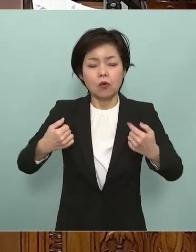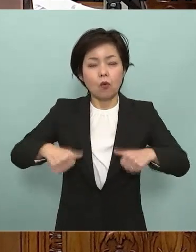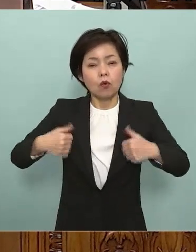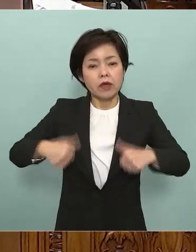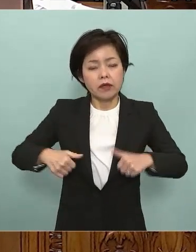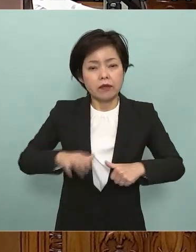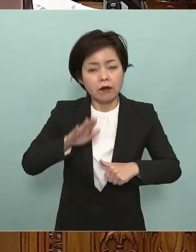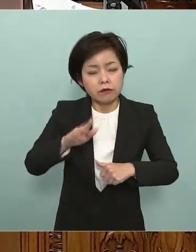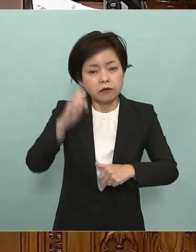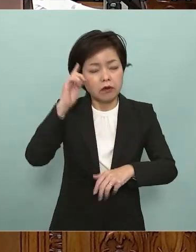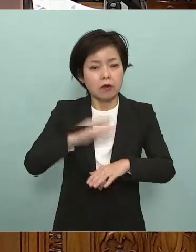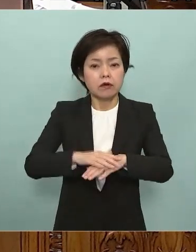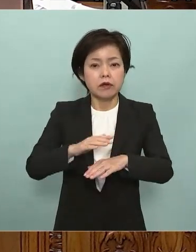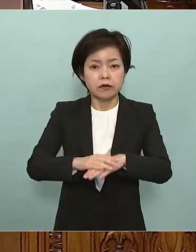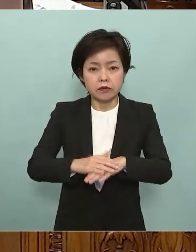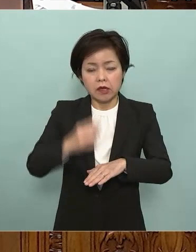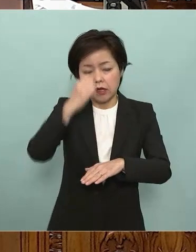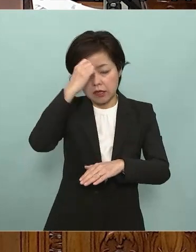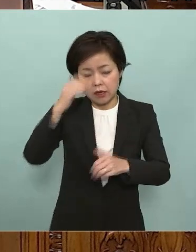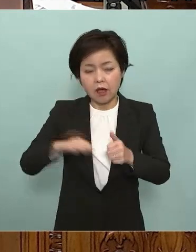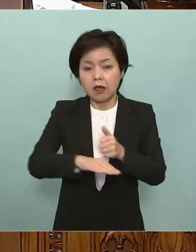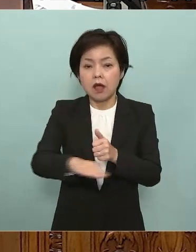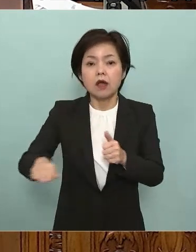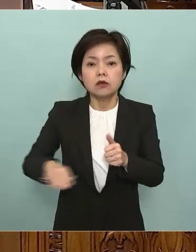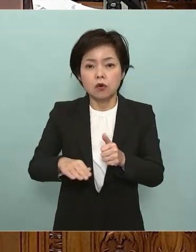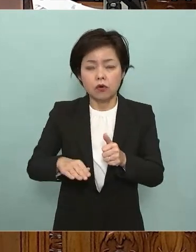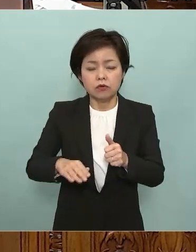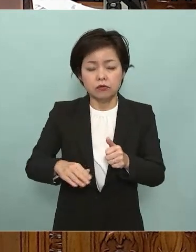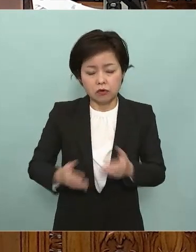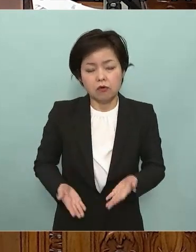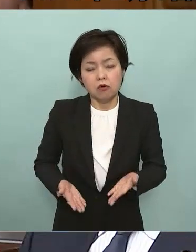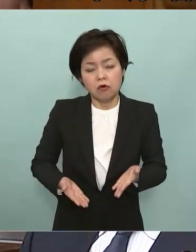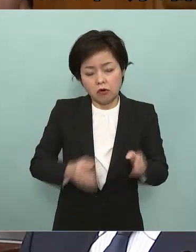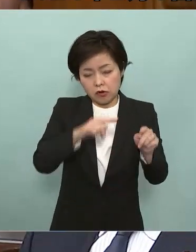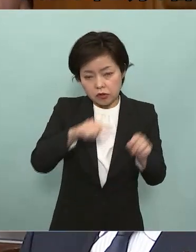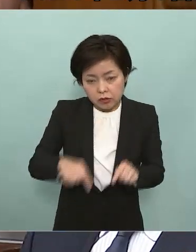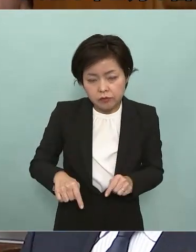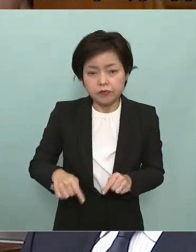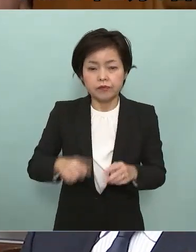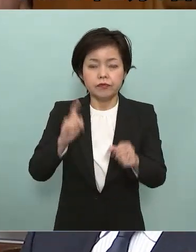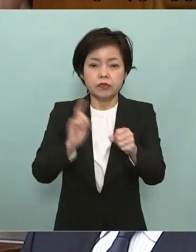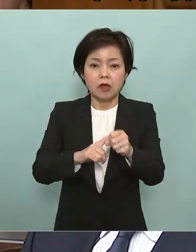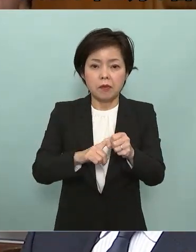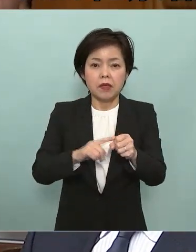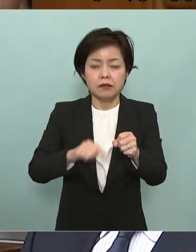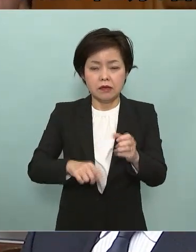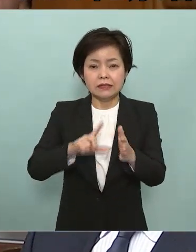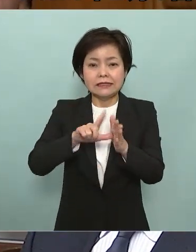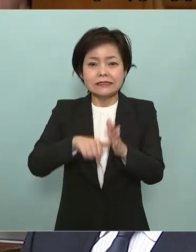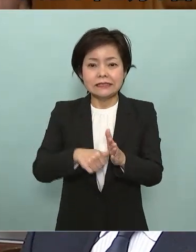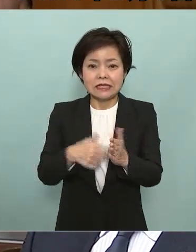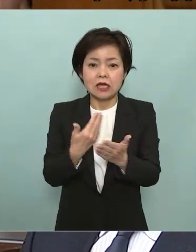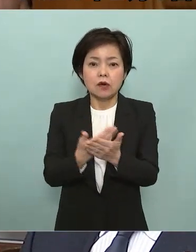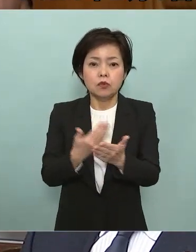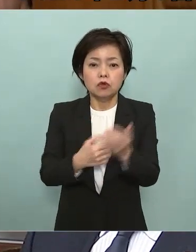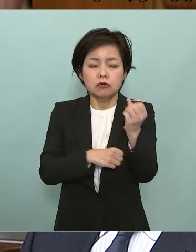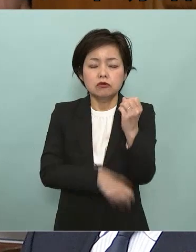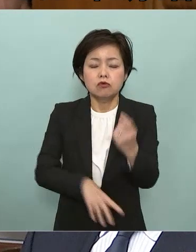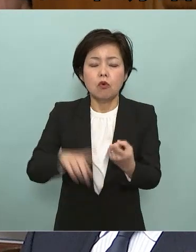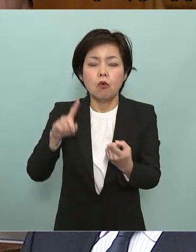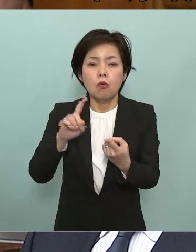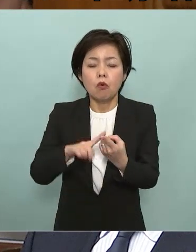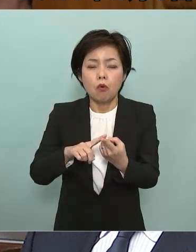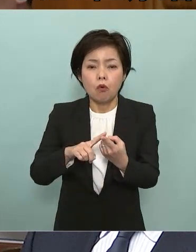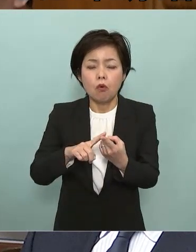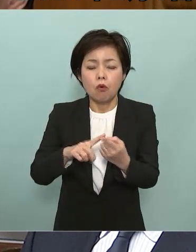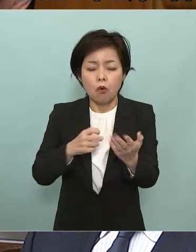や環境への被害を防止するための予防的な考えを踏まえ、時代が求める基本法の改正が必要